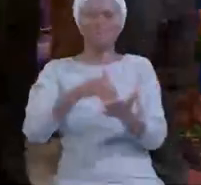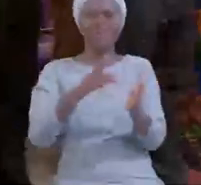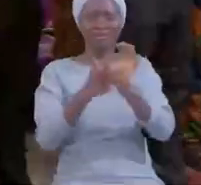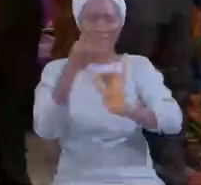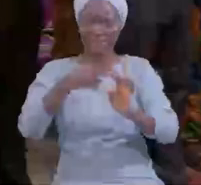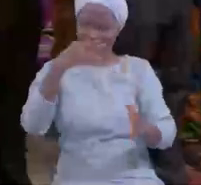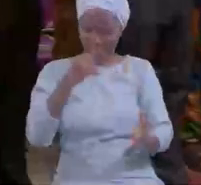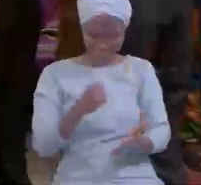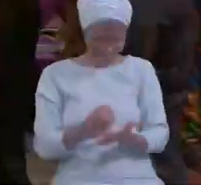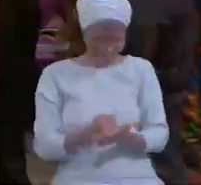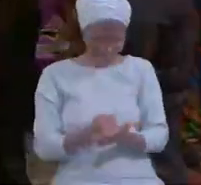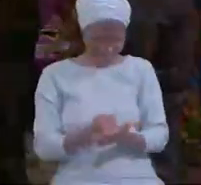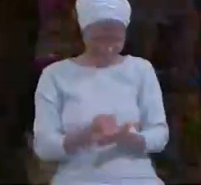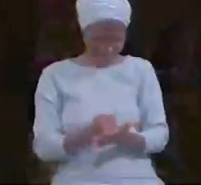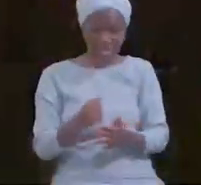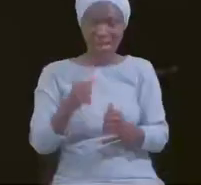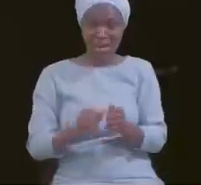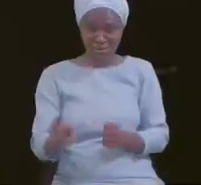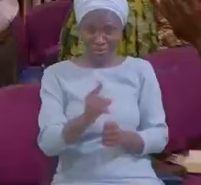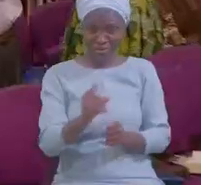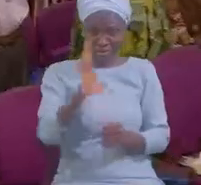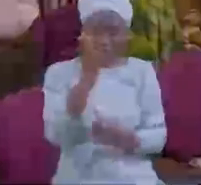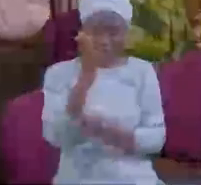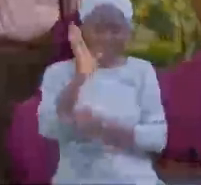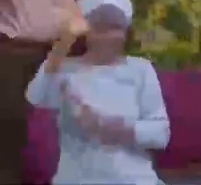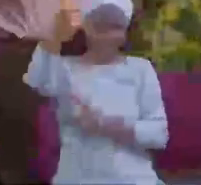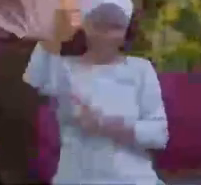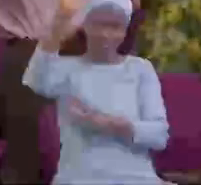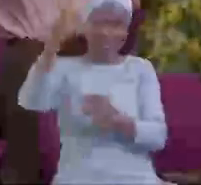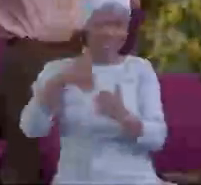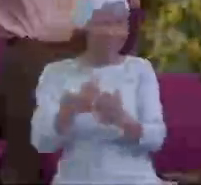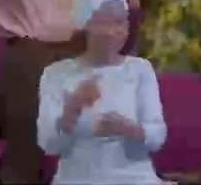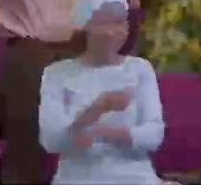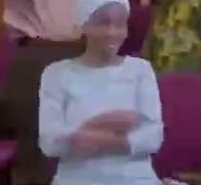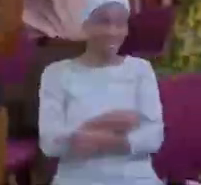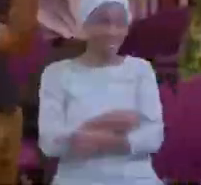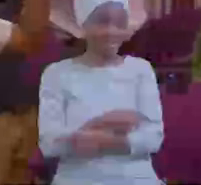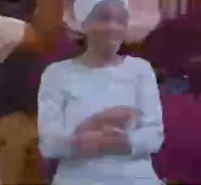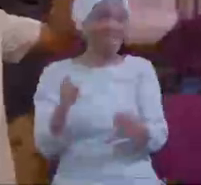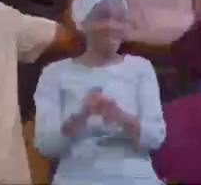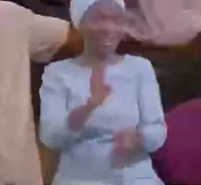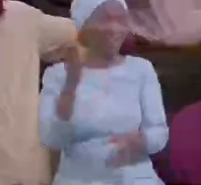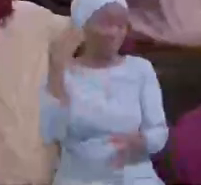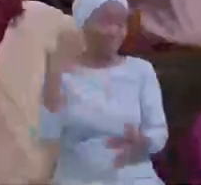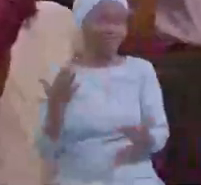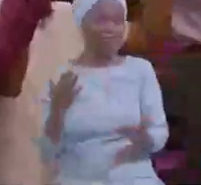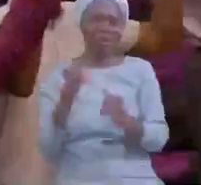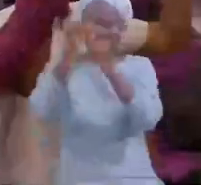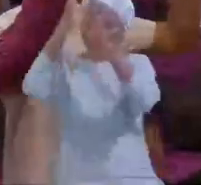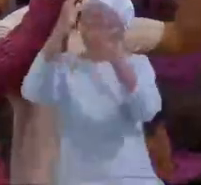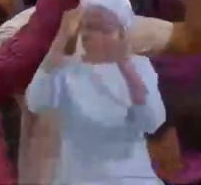Tout le monde, levez la main. C'est un nouveau jour pour tout le monde. Père, au nom